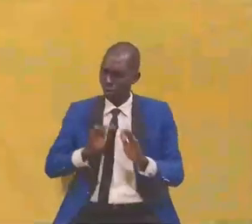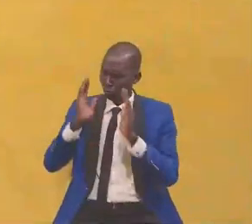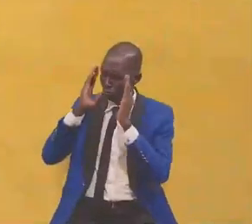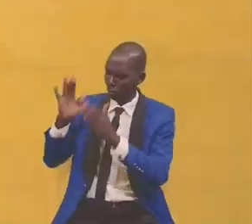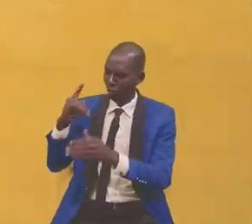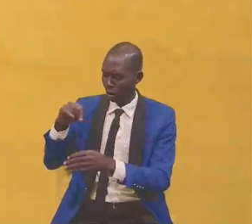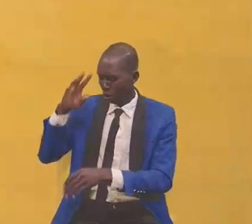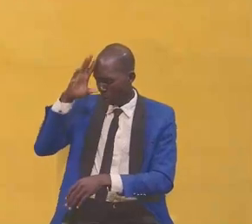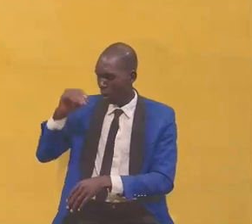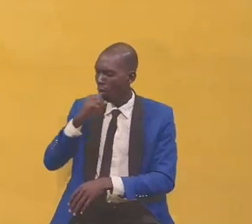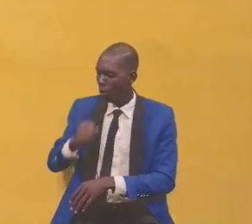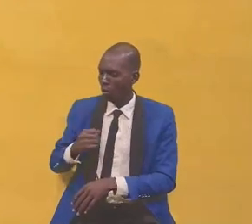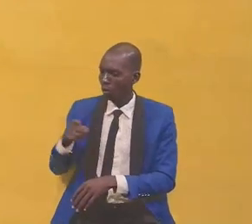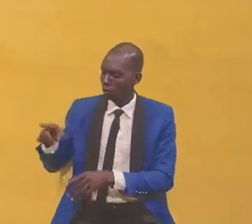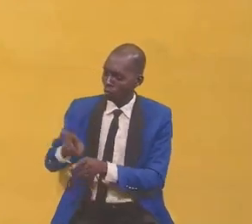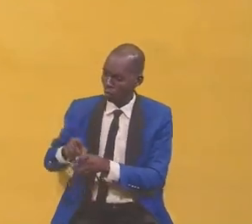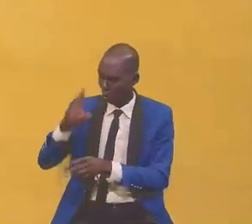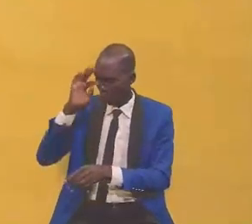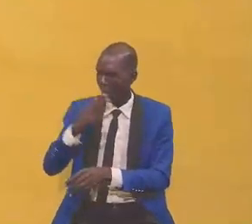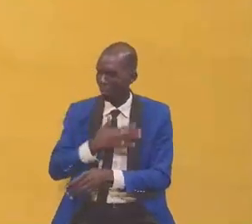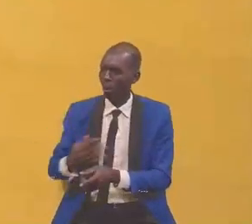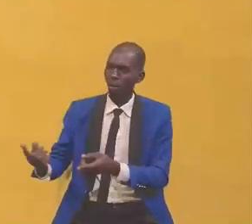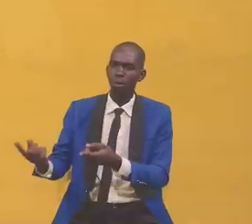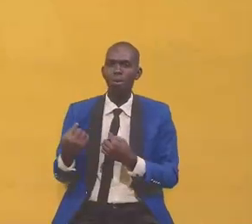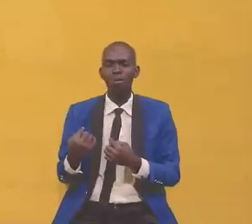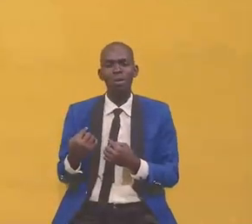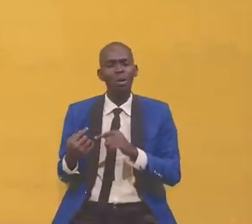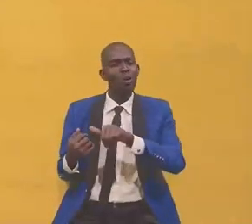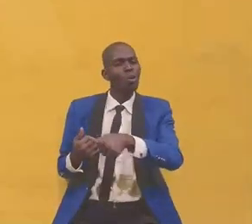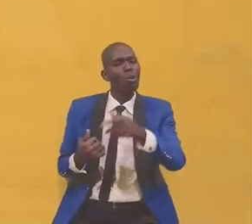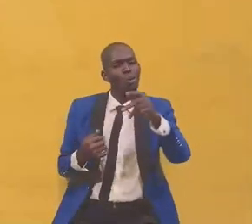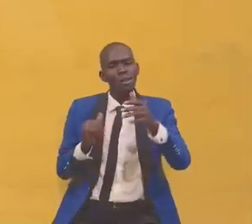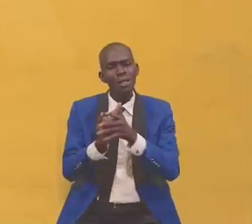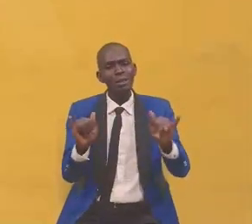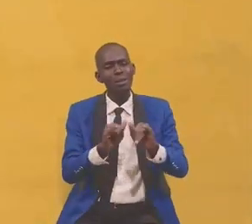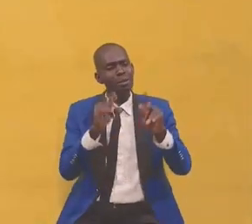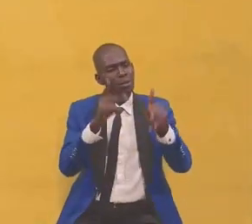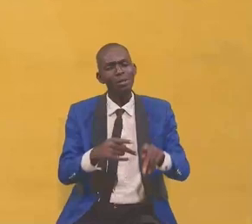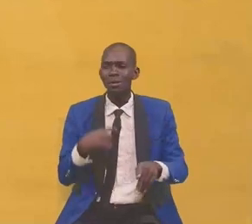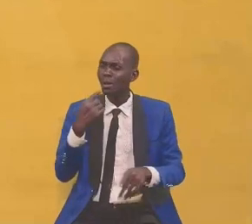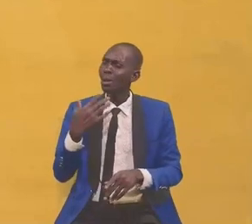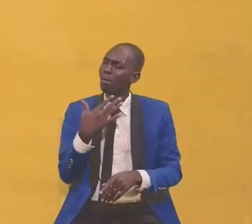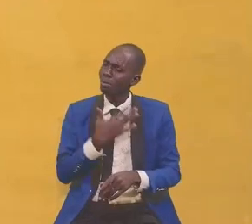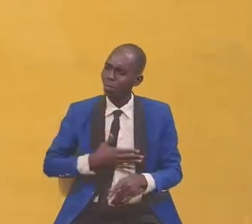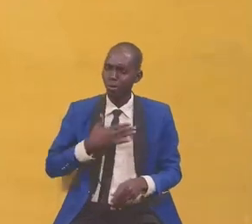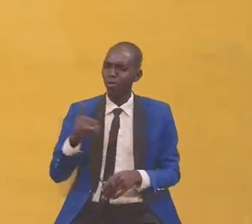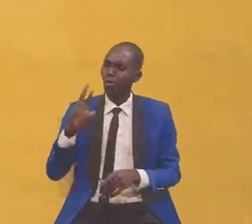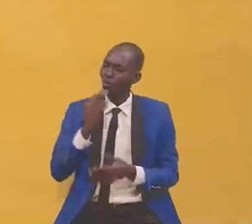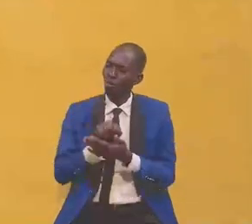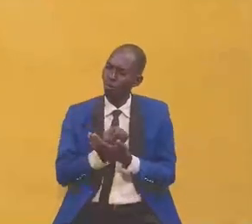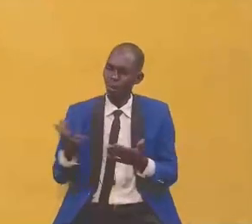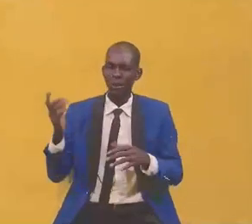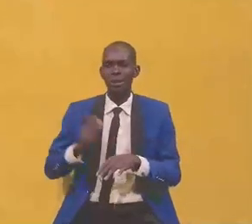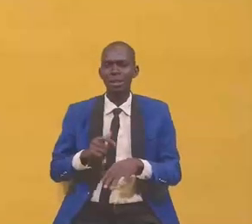descendez. Ce monsieur a encore insisté pour dire, s'il vous plaît, qu'est-ce que vous perdez du temps comme ça? Le pasteur